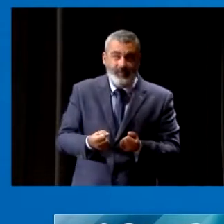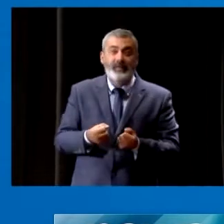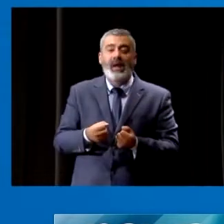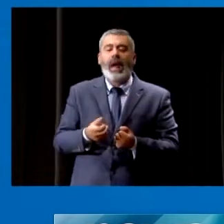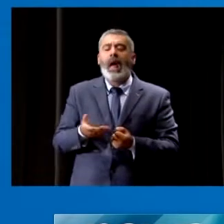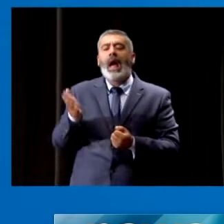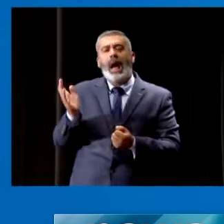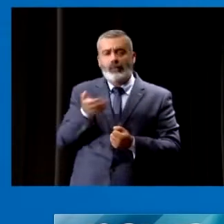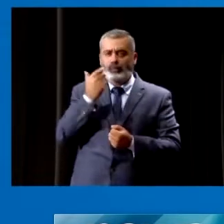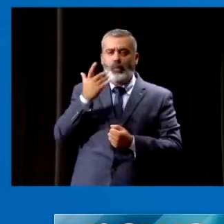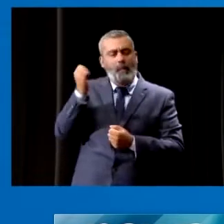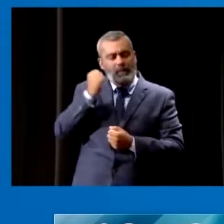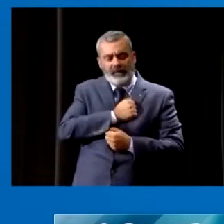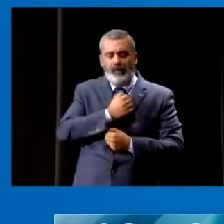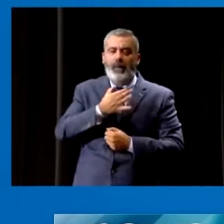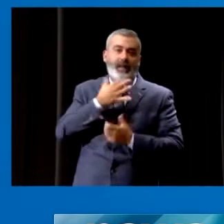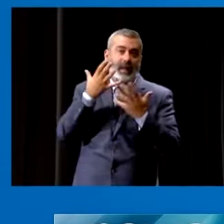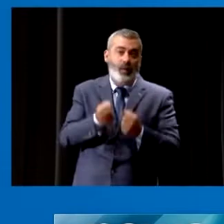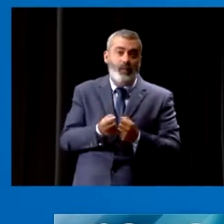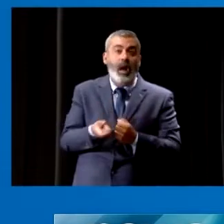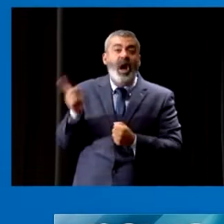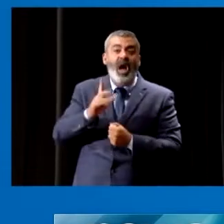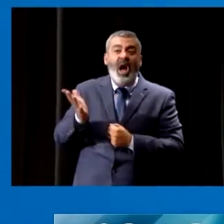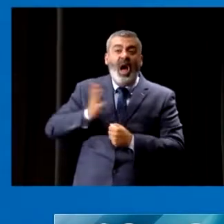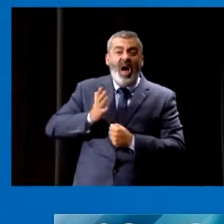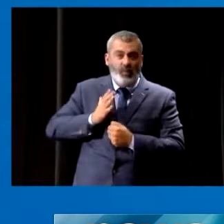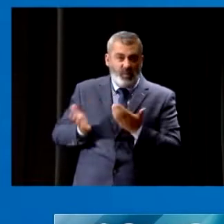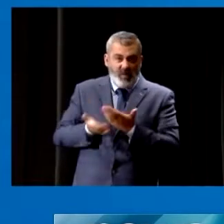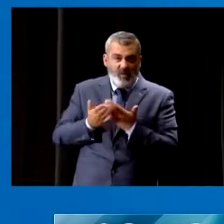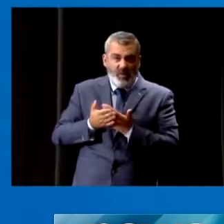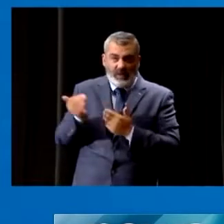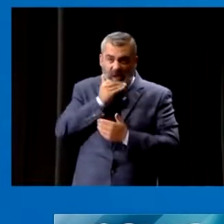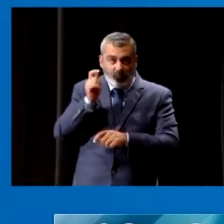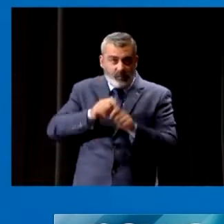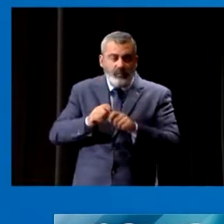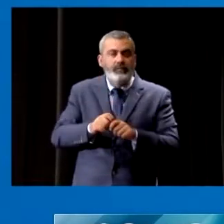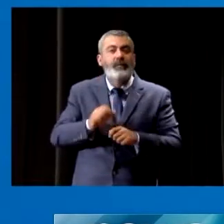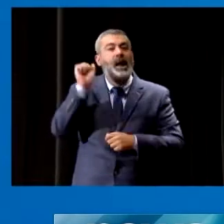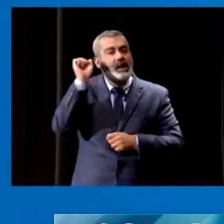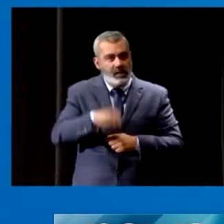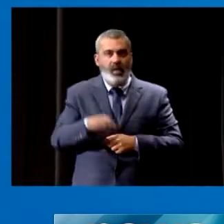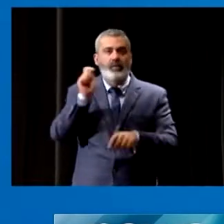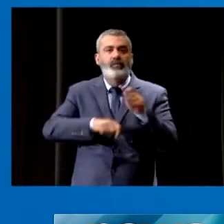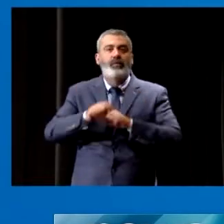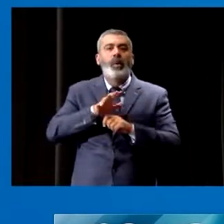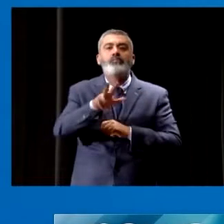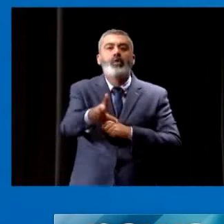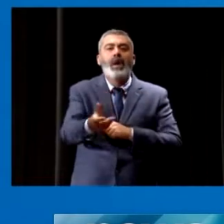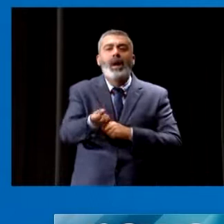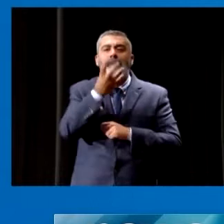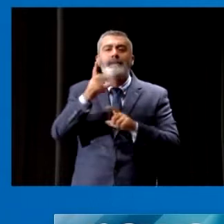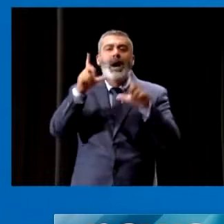συνέπειες στην καθημερινότητα των πολιτών. Το έργο αυτό θα ολοκληρωθεί το Μάιο του